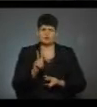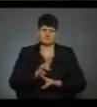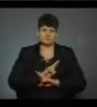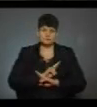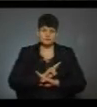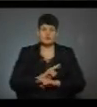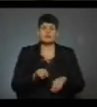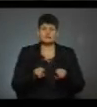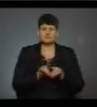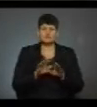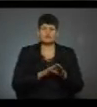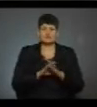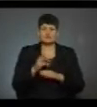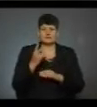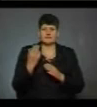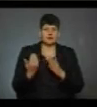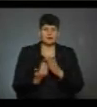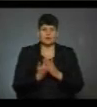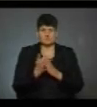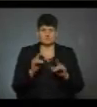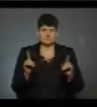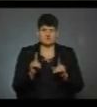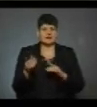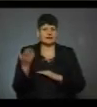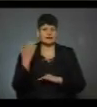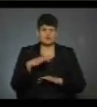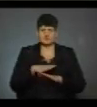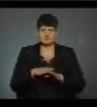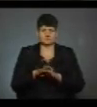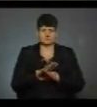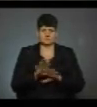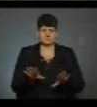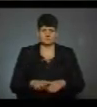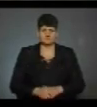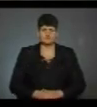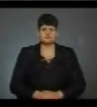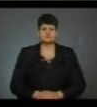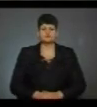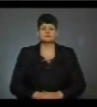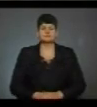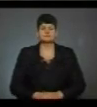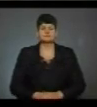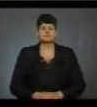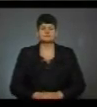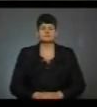виконуватися ще цього року дві нових композиції, які ми не виконували попередні роки.